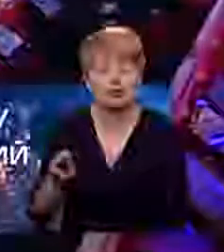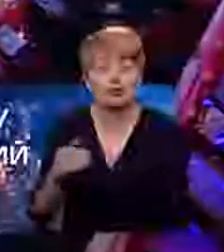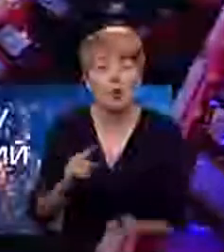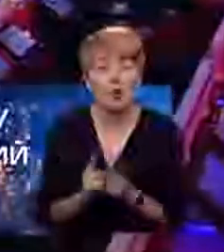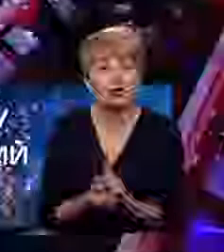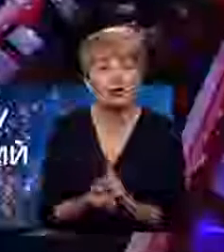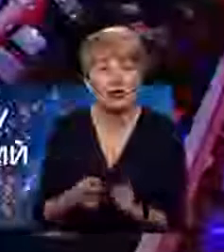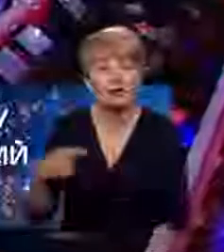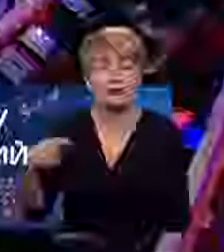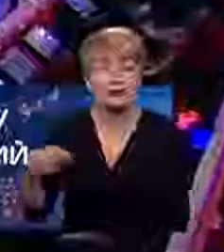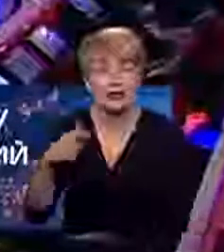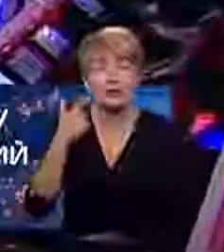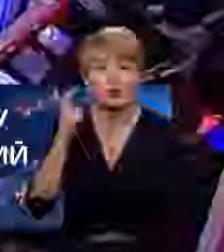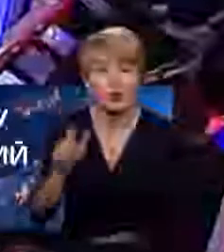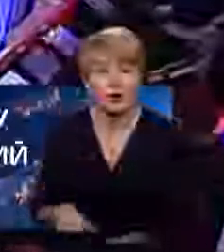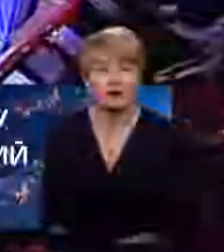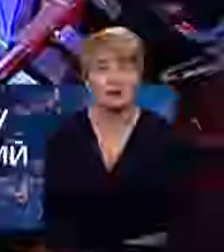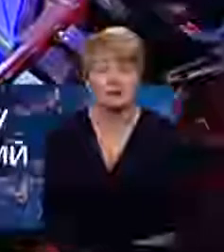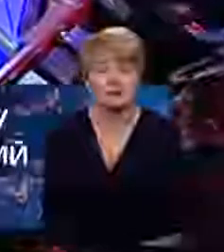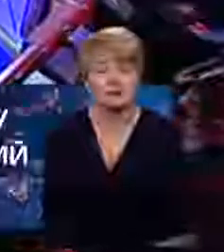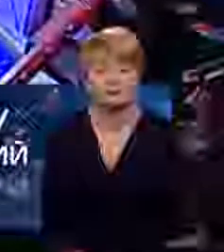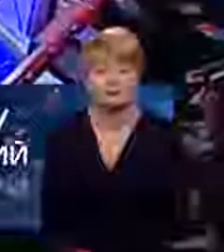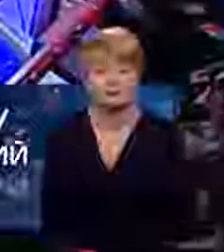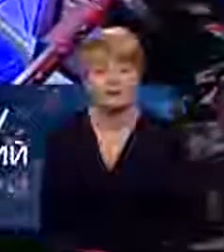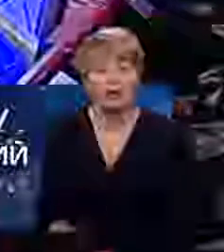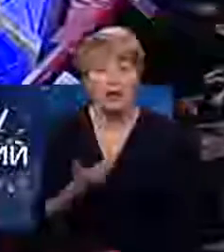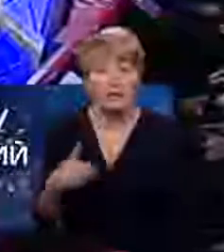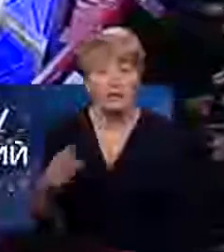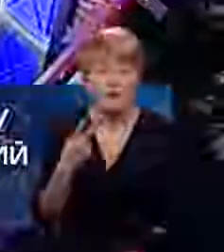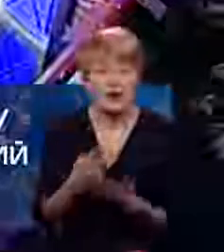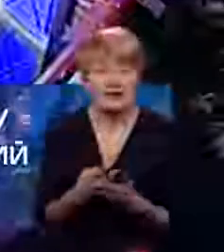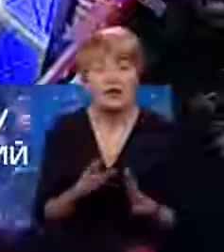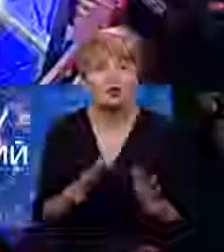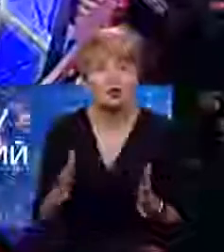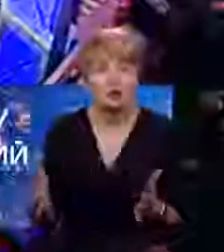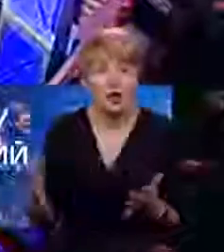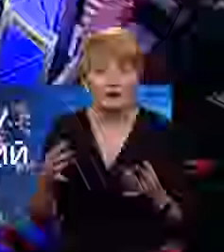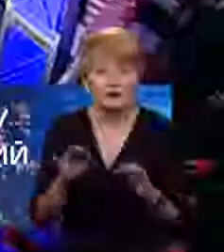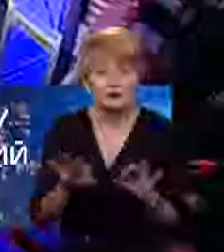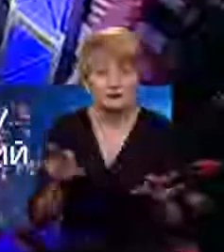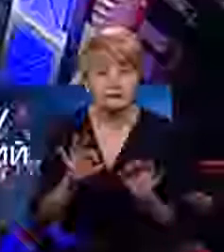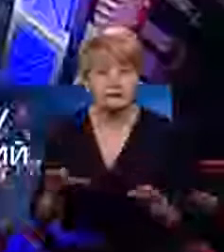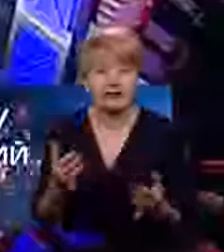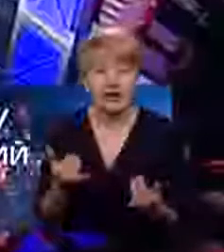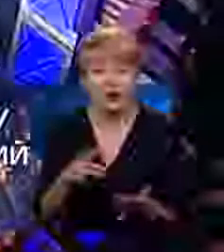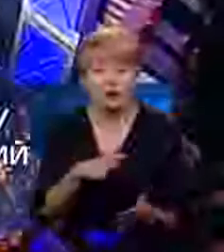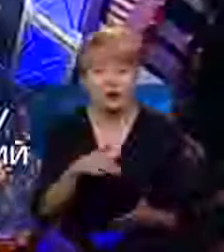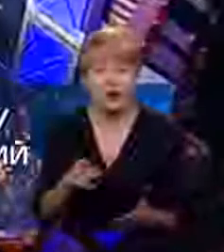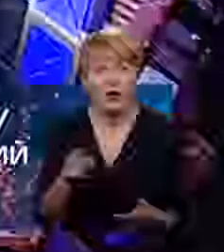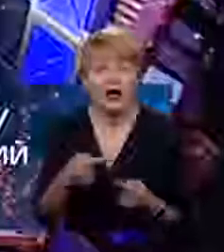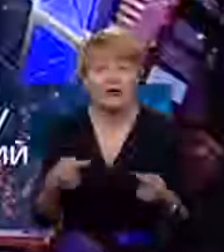стати президентом України. Значить, ми показали сюжет, зараз тут був сюжет, у якому різні